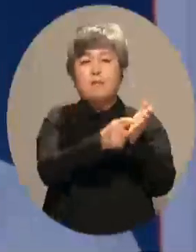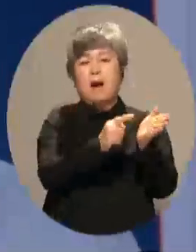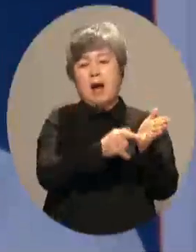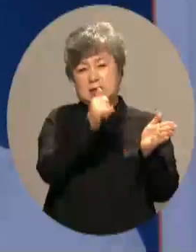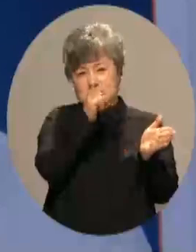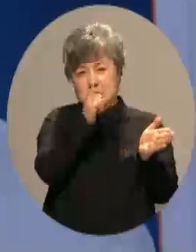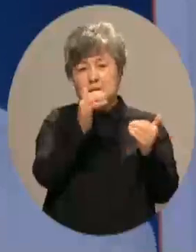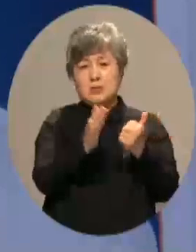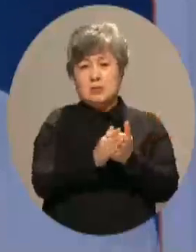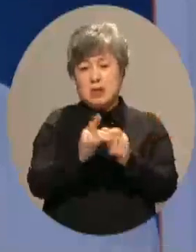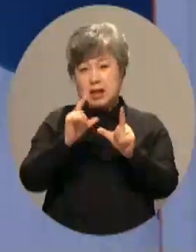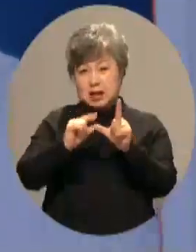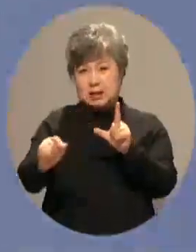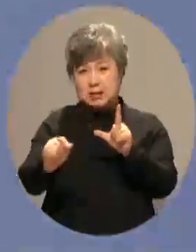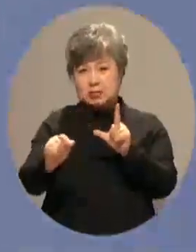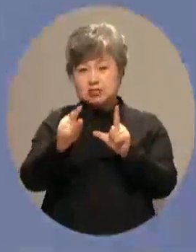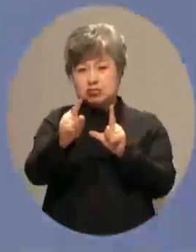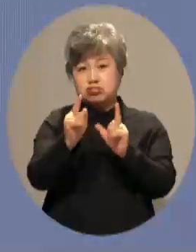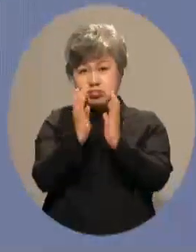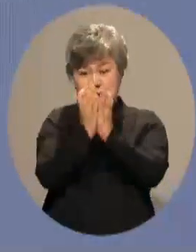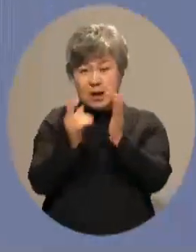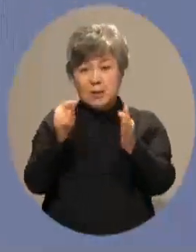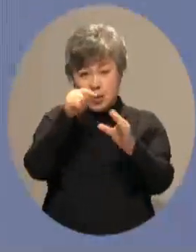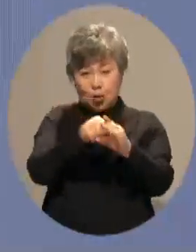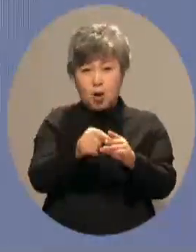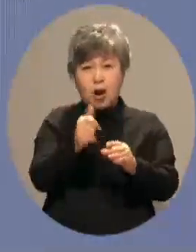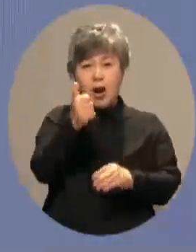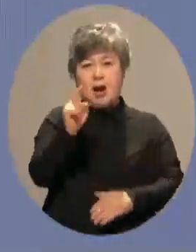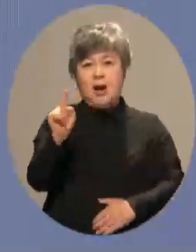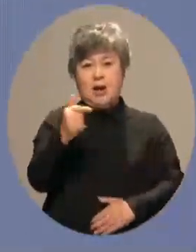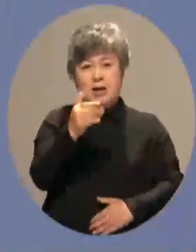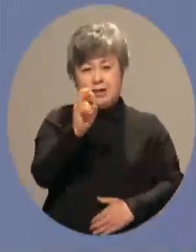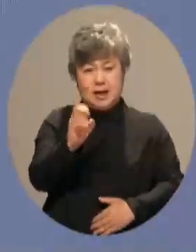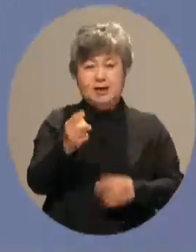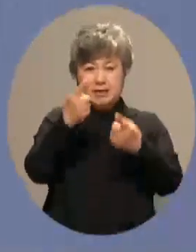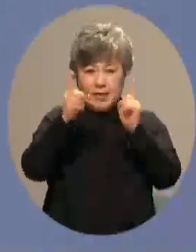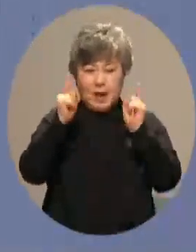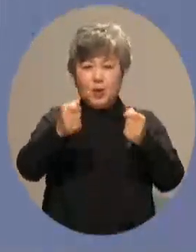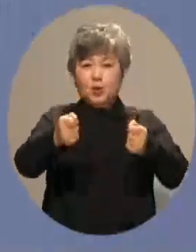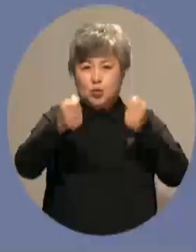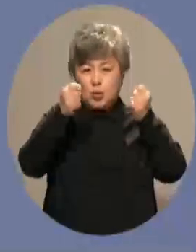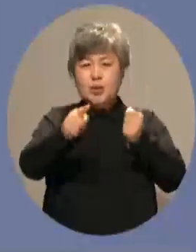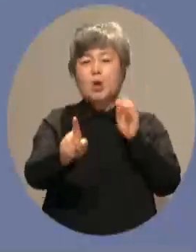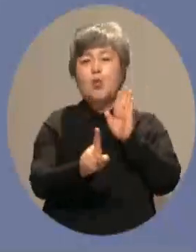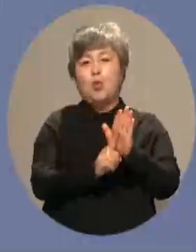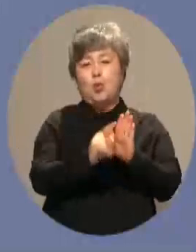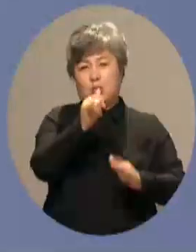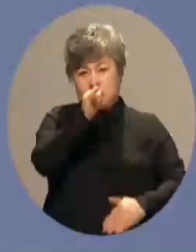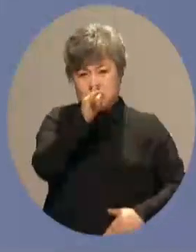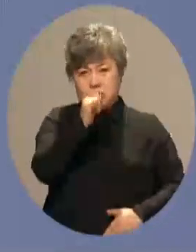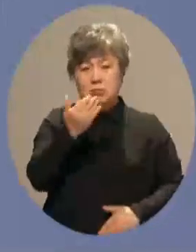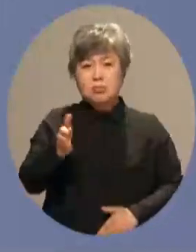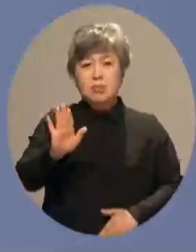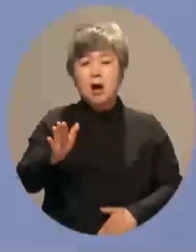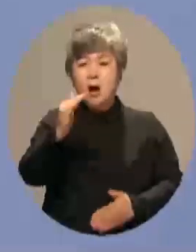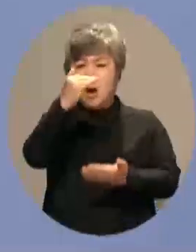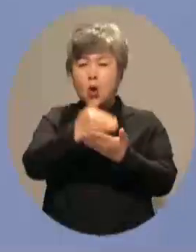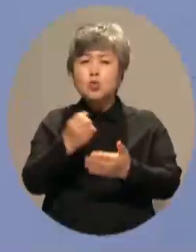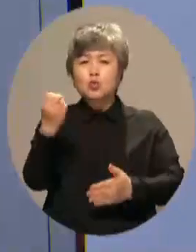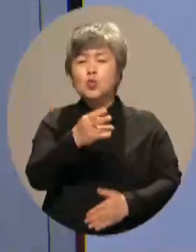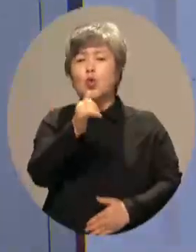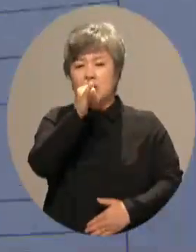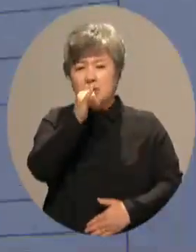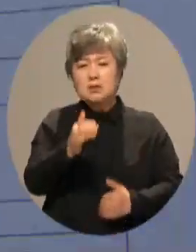일부 온라인 백과사전에도 학부를 한양대에서 마쳤다고 공개돼 있습니다 학력 논란은 또